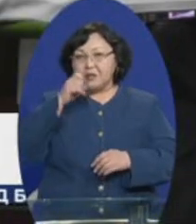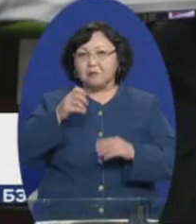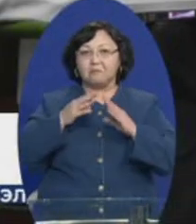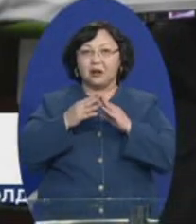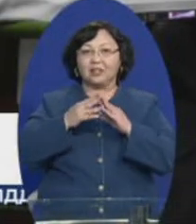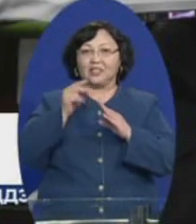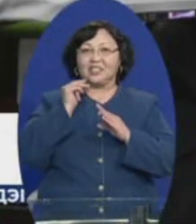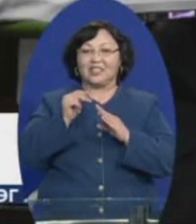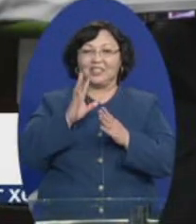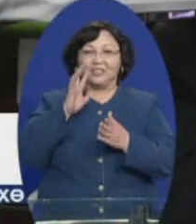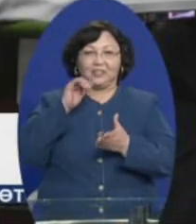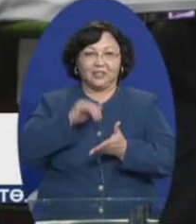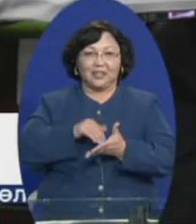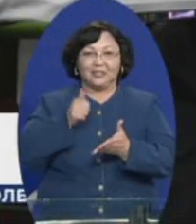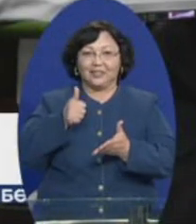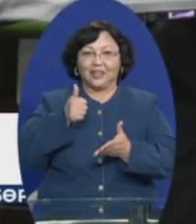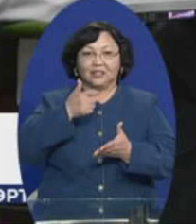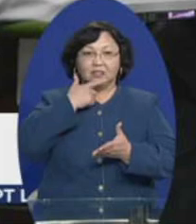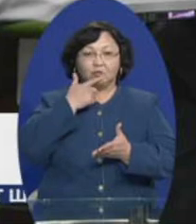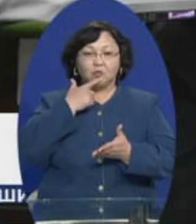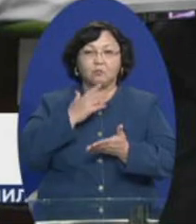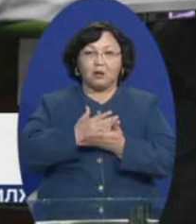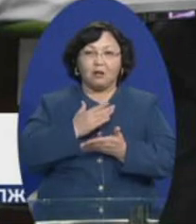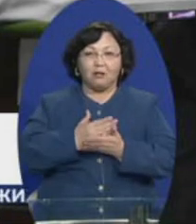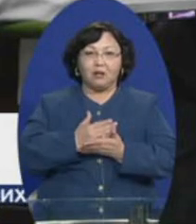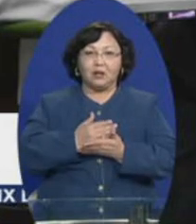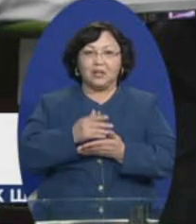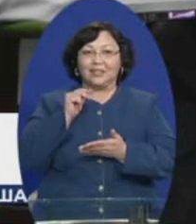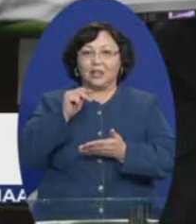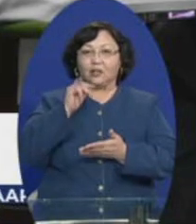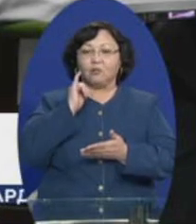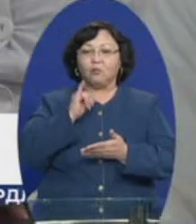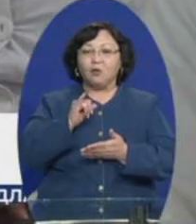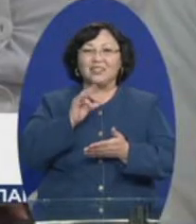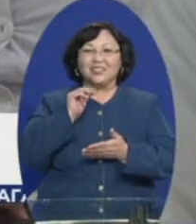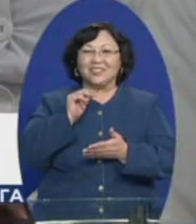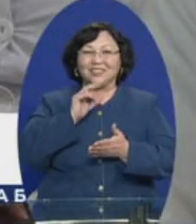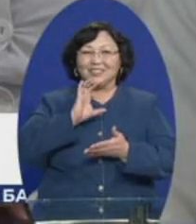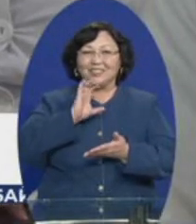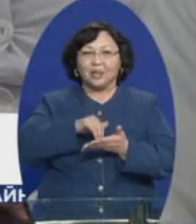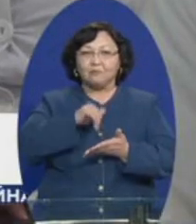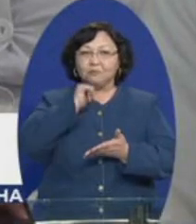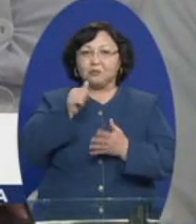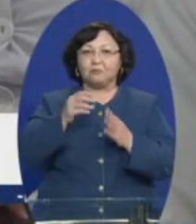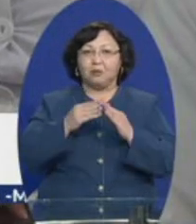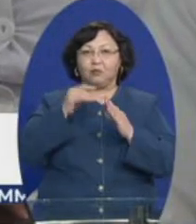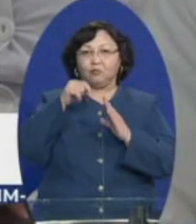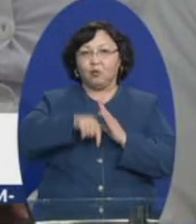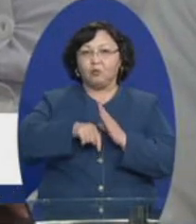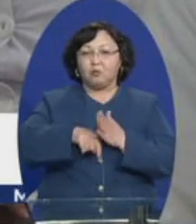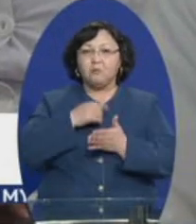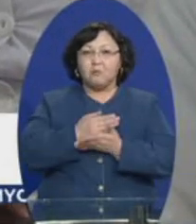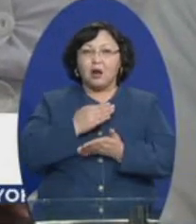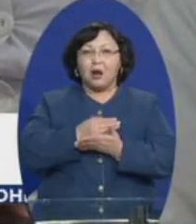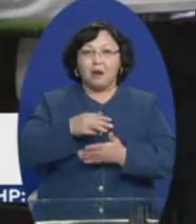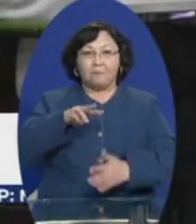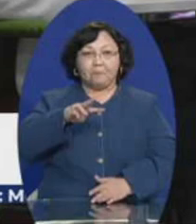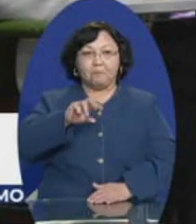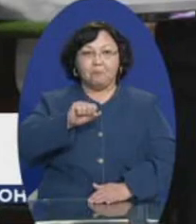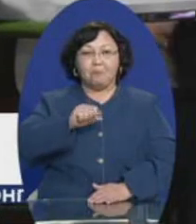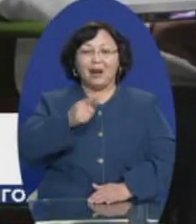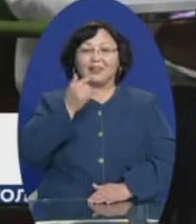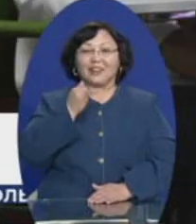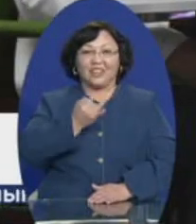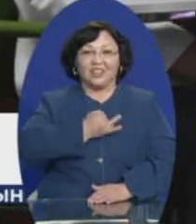стандартын шаардлага хангагдаагүй. Цаанаасаа өгөөсөн стандартын бус барилгад идэг. Магадлан ирээд бол бид нэг яг энэ стандартаа